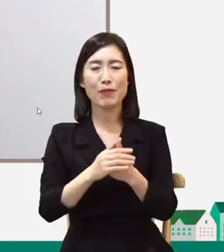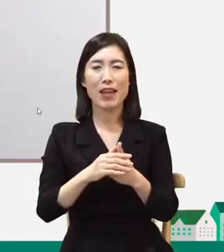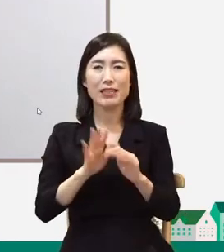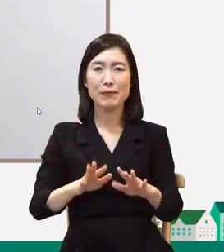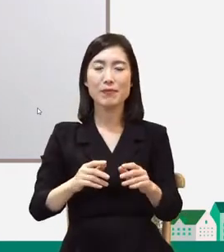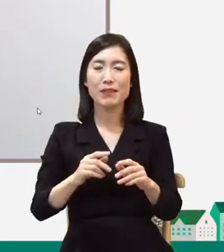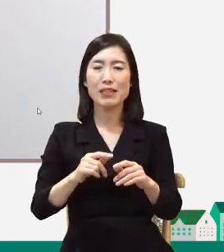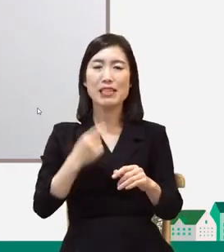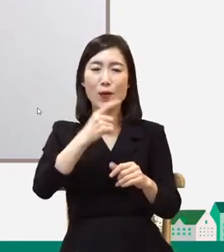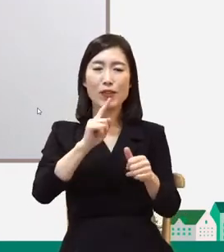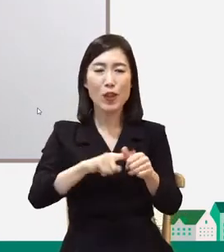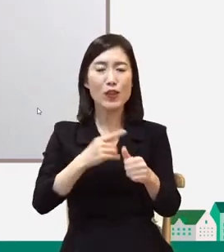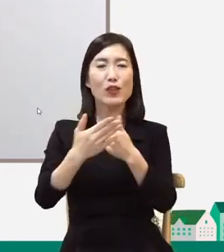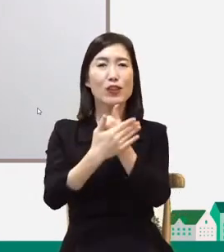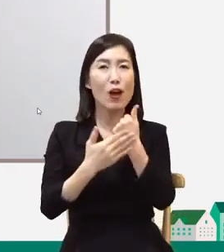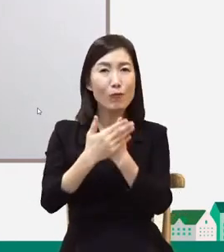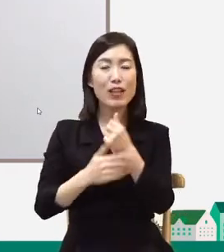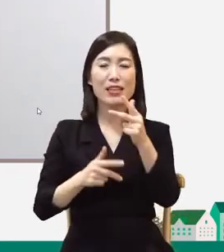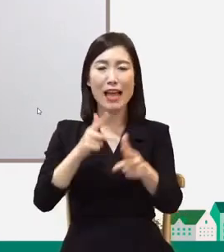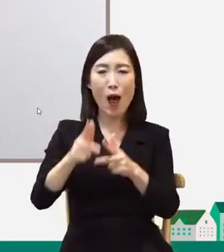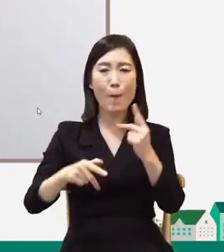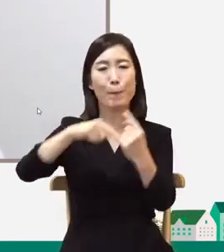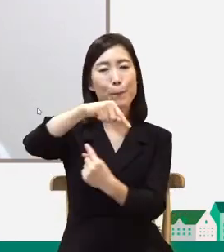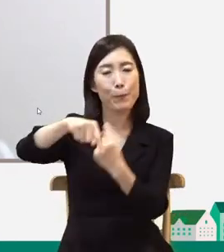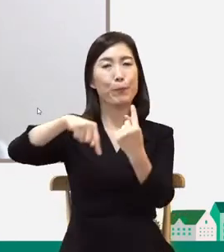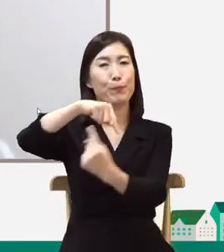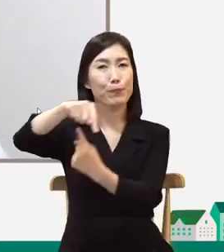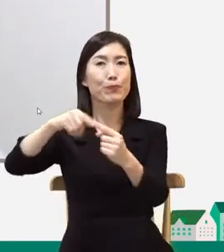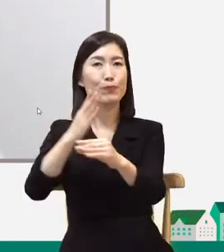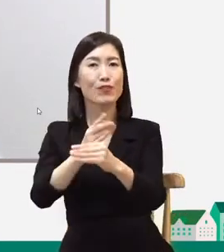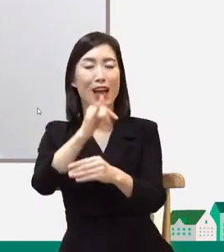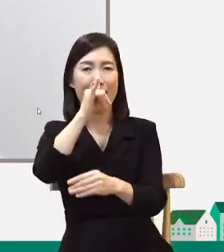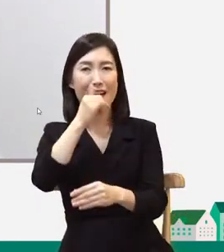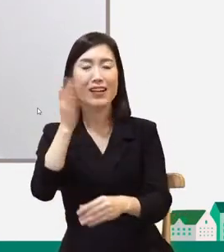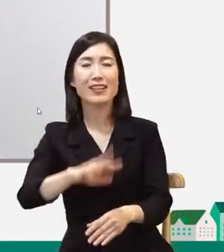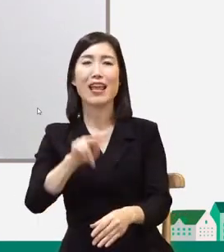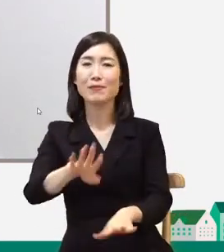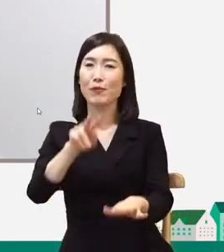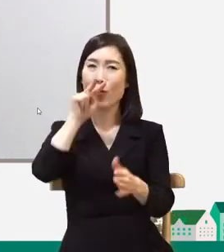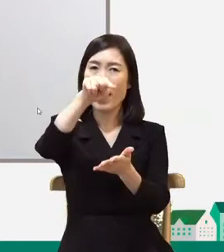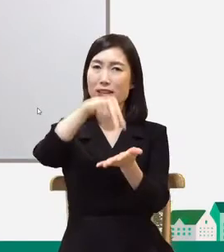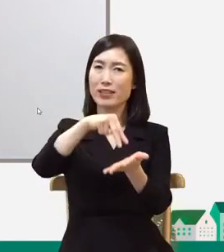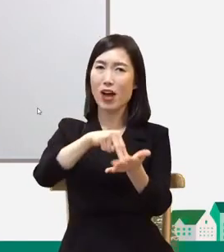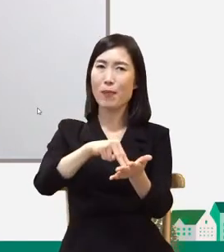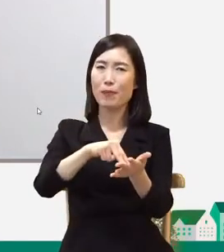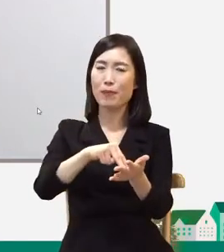사업이 이끌어져 가고 있는데 아직까지는 관점과 시각이